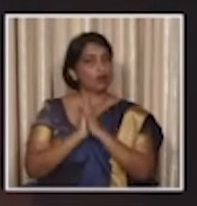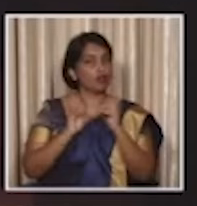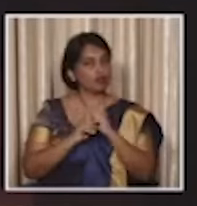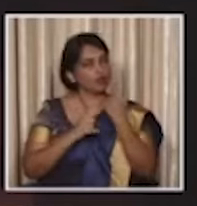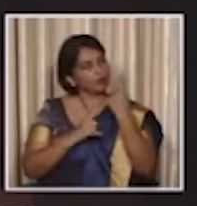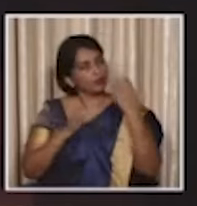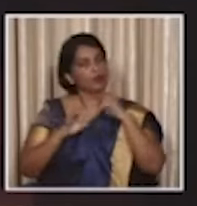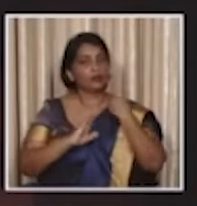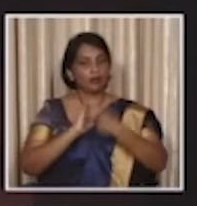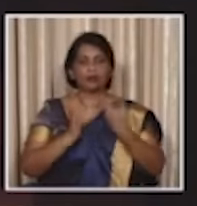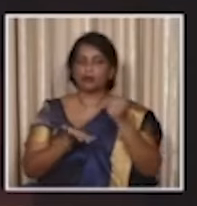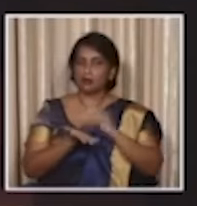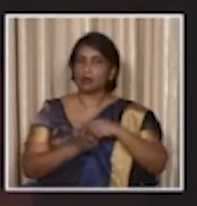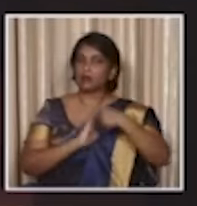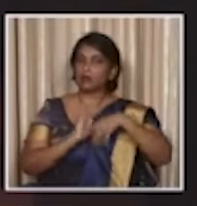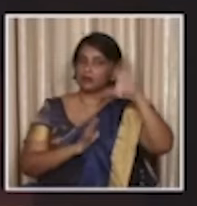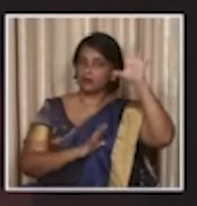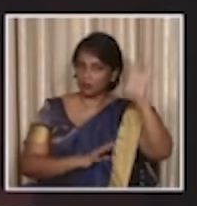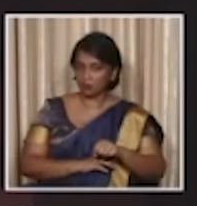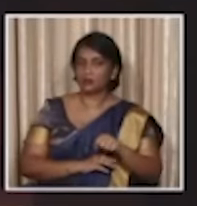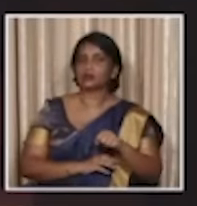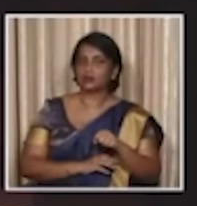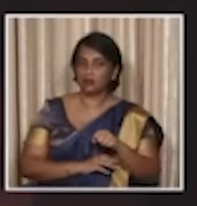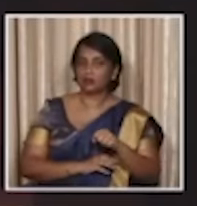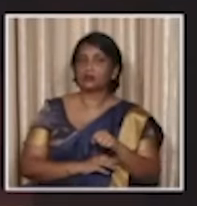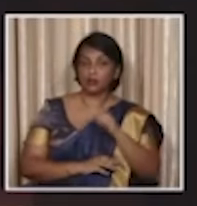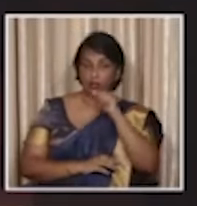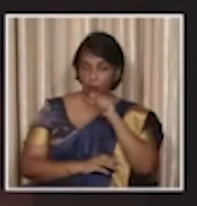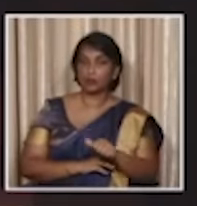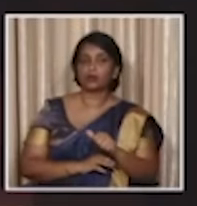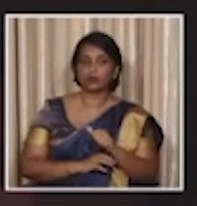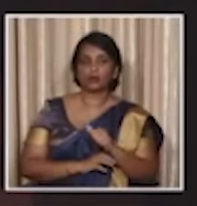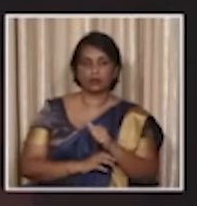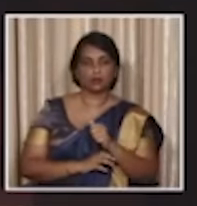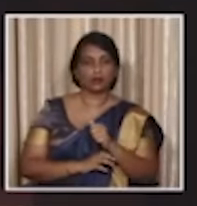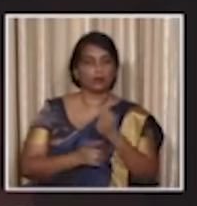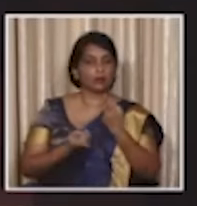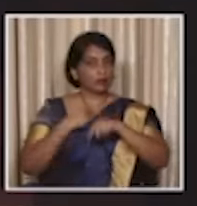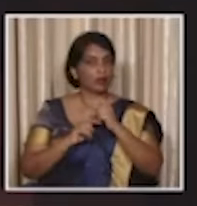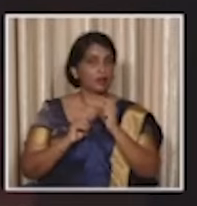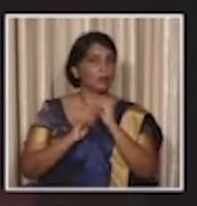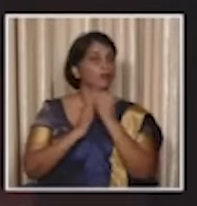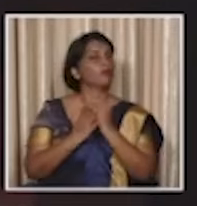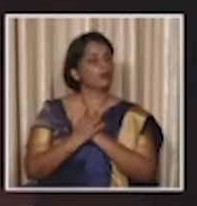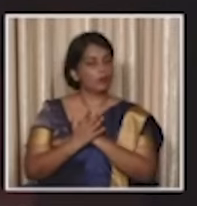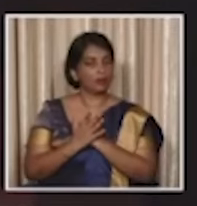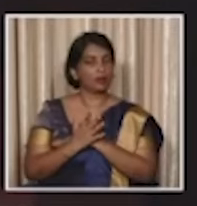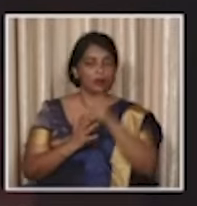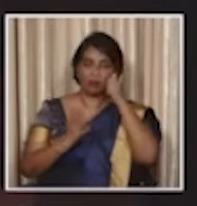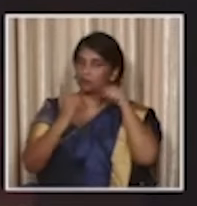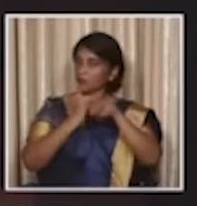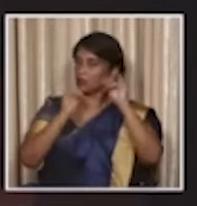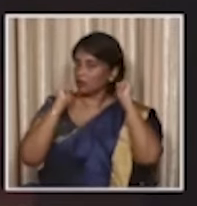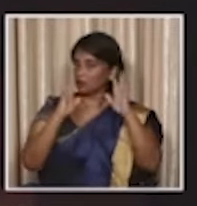එකක්ම නැවතත් වරක් අපේ රටට ලබා ගැනීමේ ස්ටෝලන් ඇසට්ස් රිකවරි ප්‍රෝග්‍රෑම් එක විනිවිද